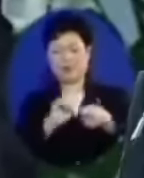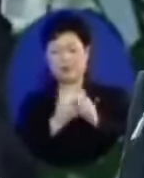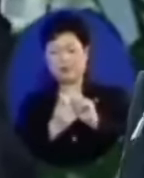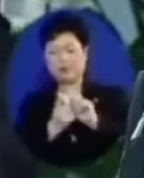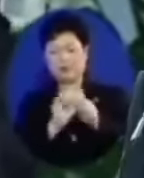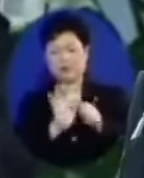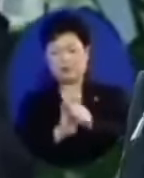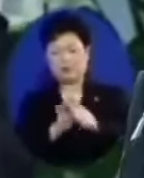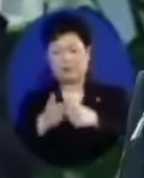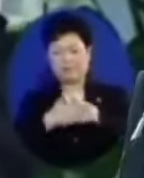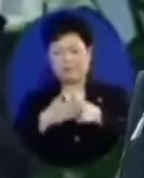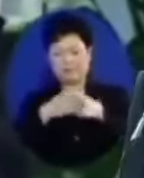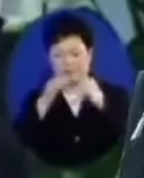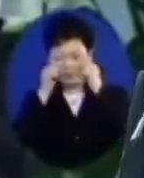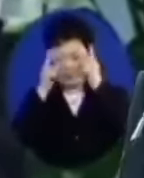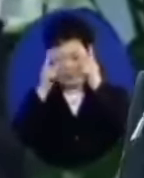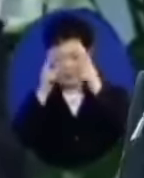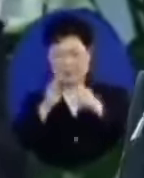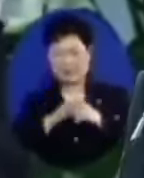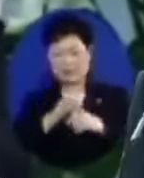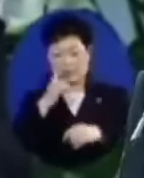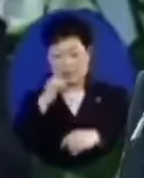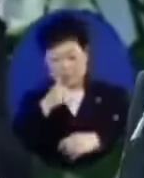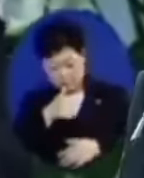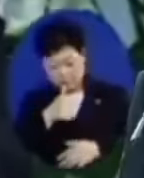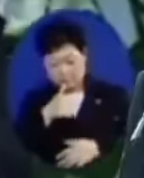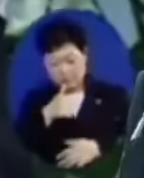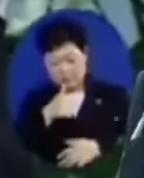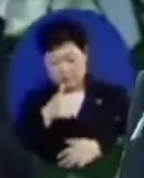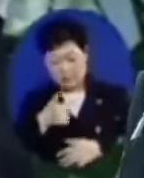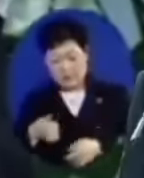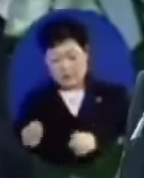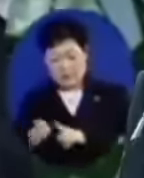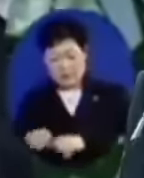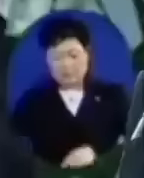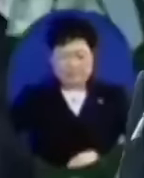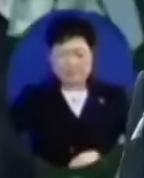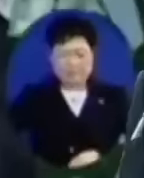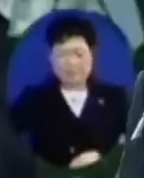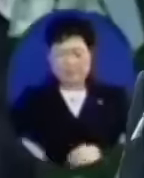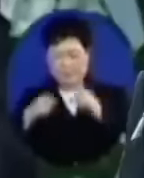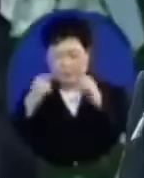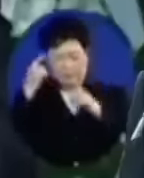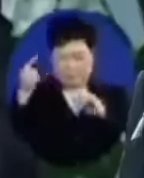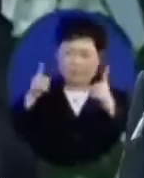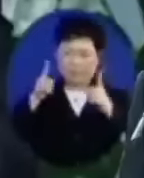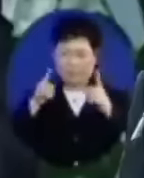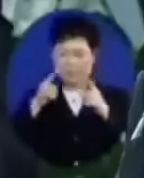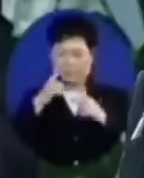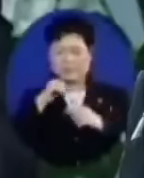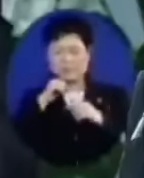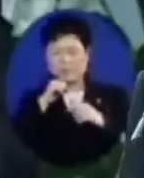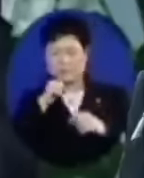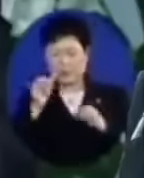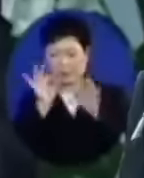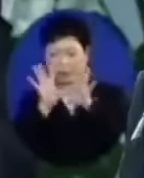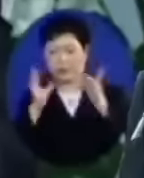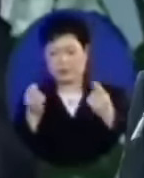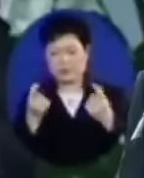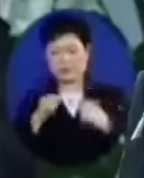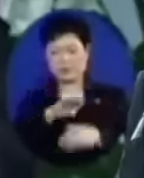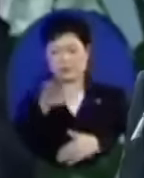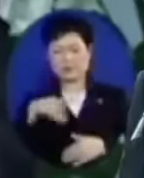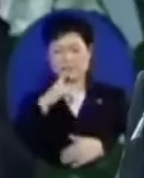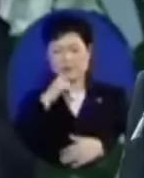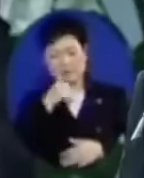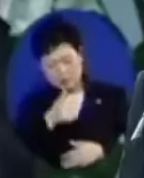서로 깨워줘야 되는 것입니다. 졸음이 올 때 내가 자꾸 졸아도 옆에서 자꾸 꾹 찔러서 깨우면 졸음이 떠나가는 것처럼 우리가